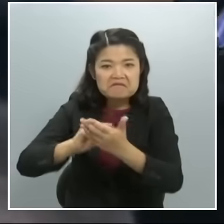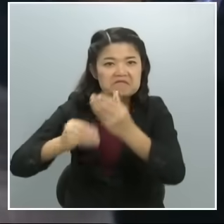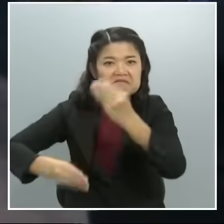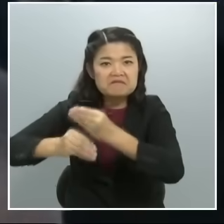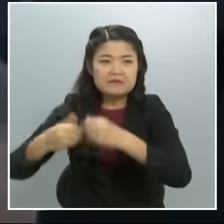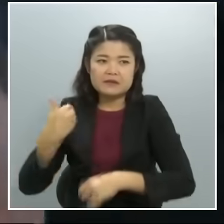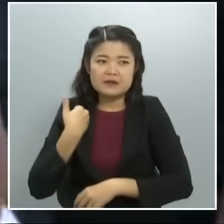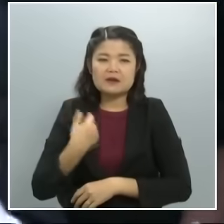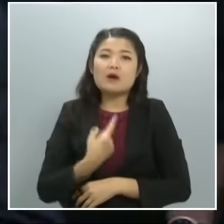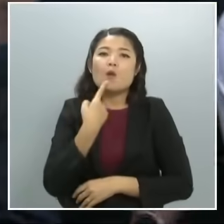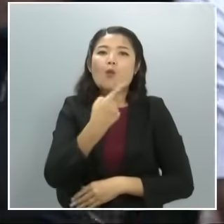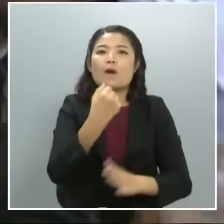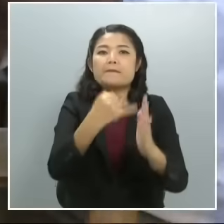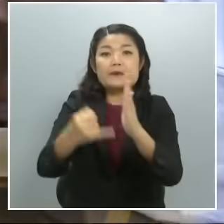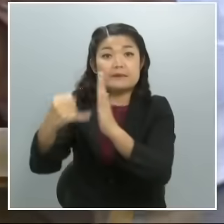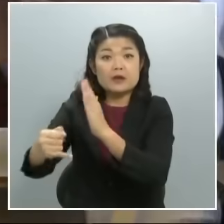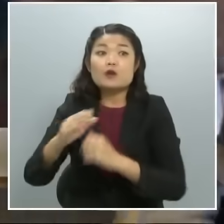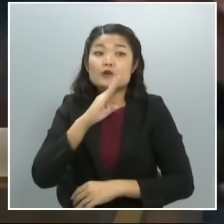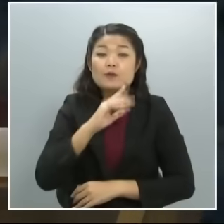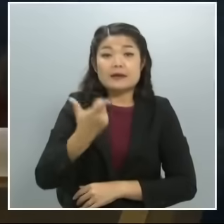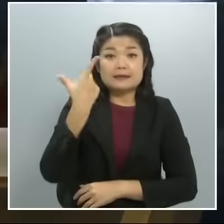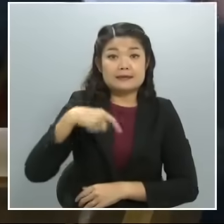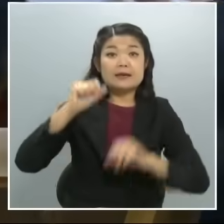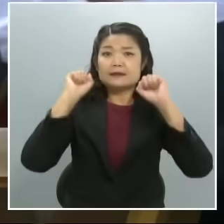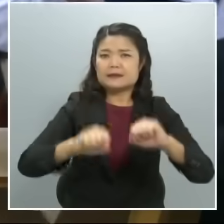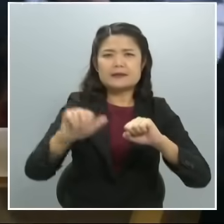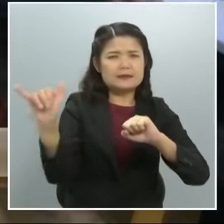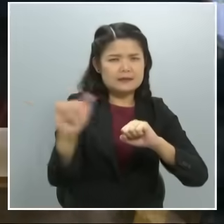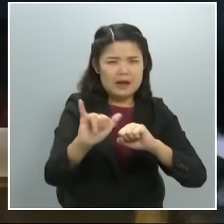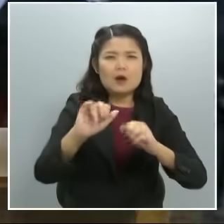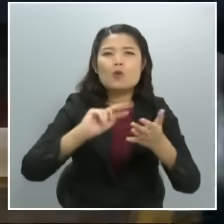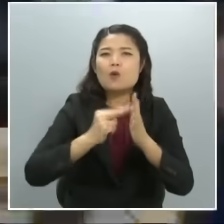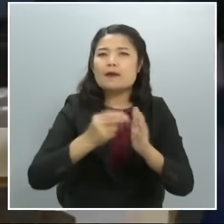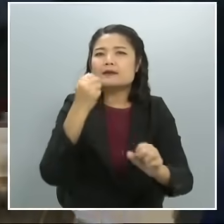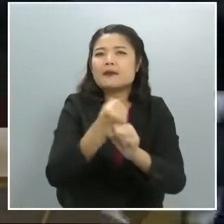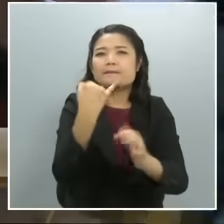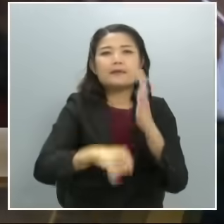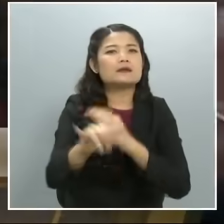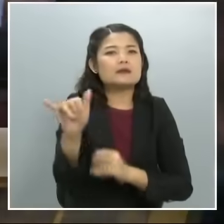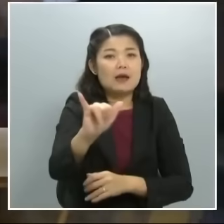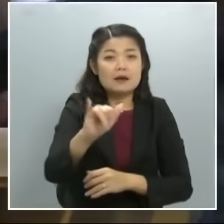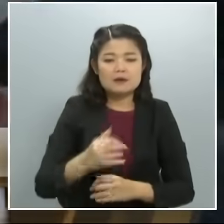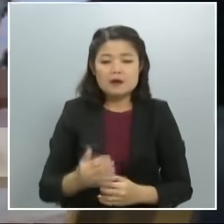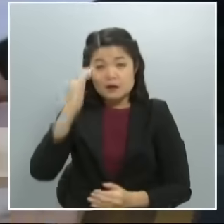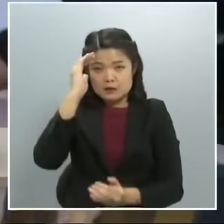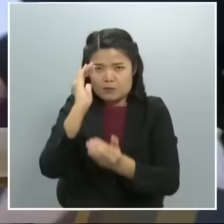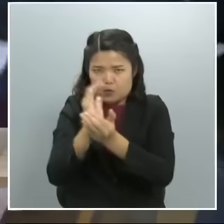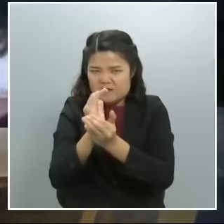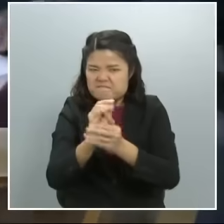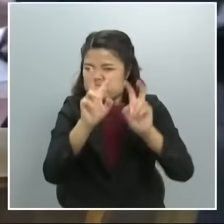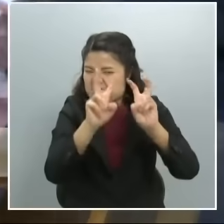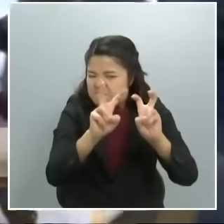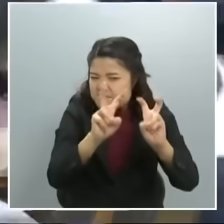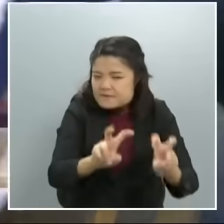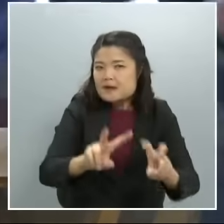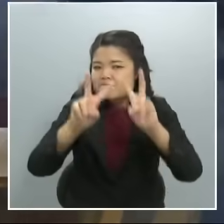กล่าวหาตราบใดที่ศาลยังไม่พิพากษาก็ยังถือเป็นผู้บริสุทธิ์แต่ตำรวจเขาแกะรอยส